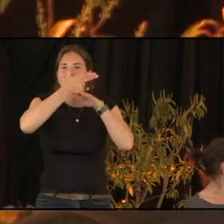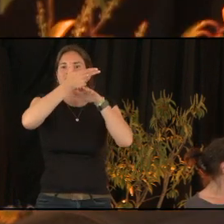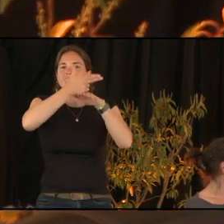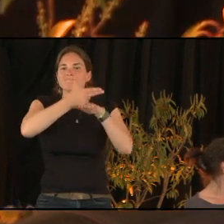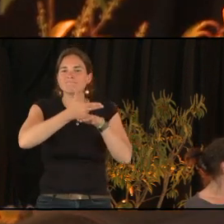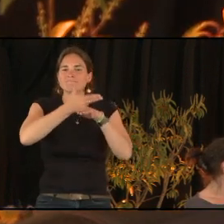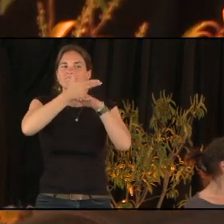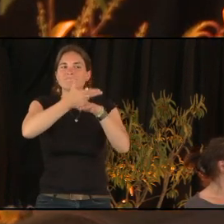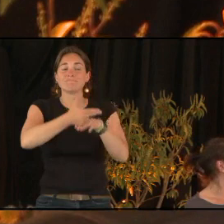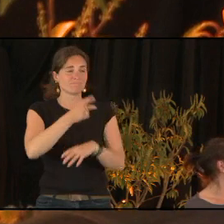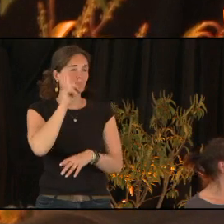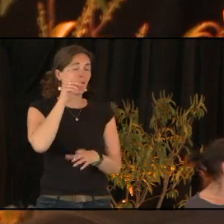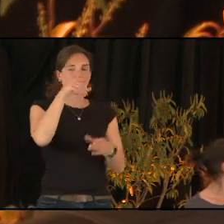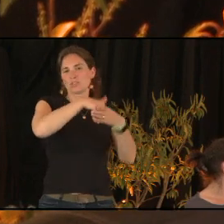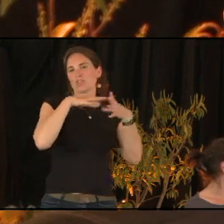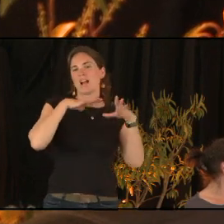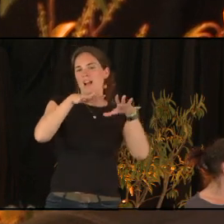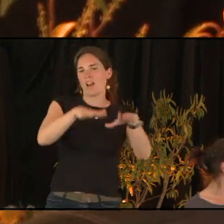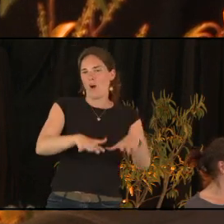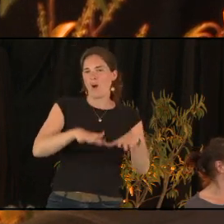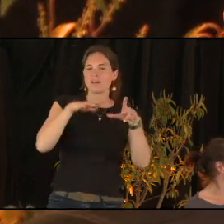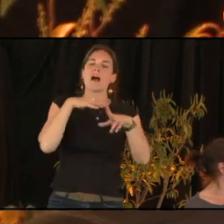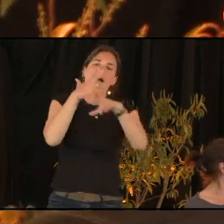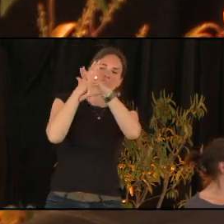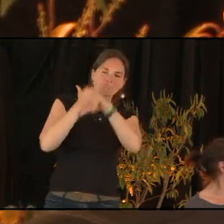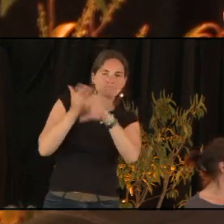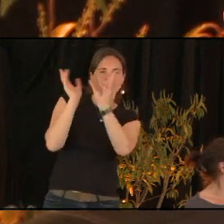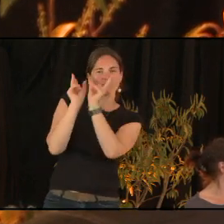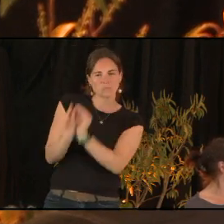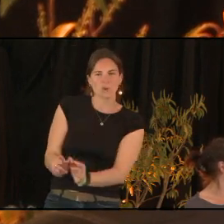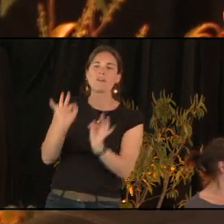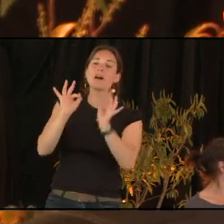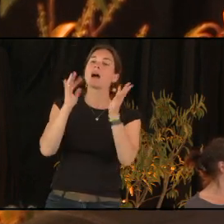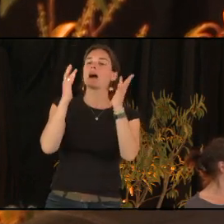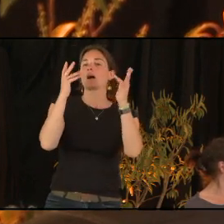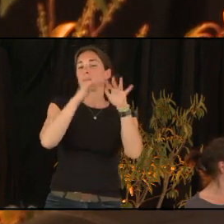Parce qu'il y a de la lenteur, sans doute. Il y a beaucoup de descriptions, effectivement, de paysages.